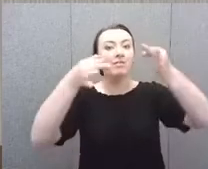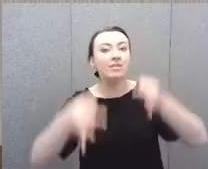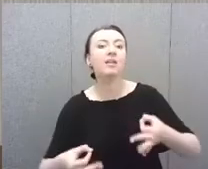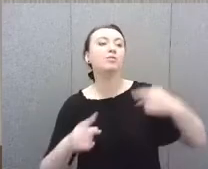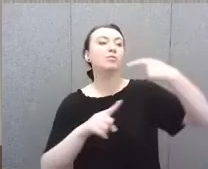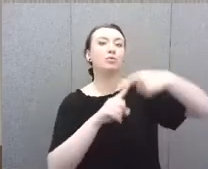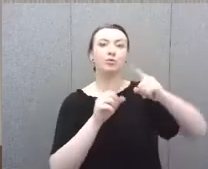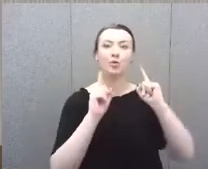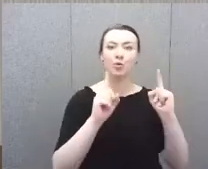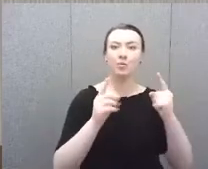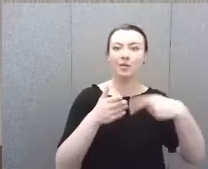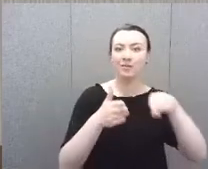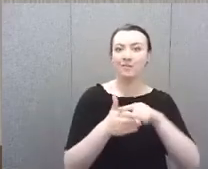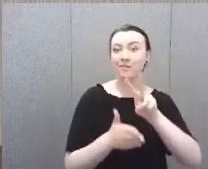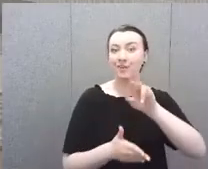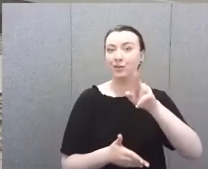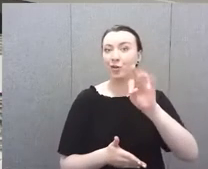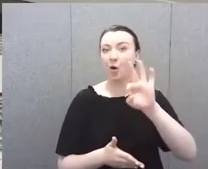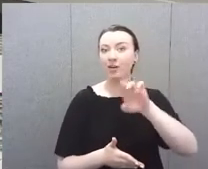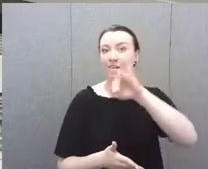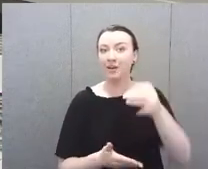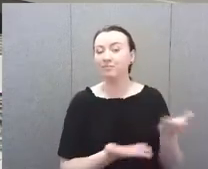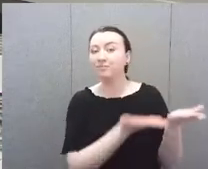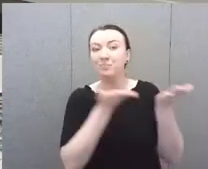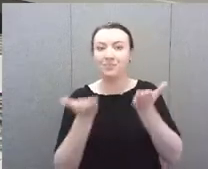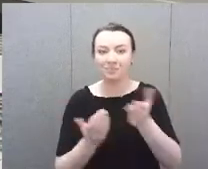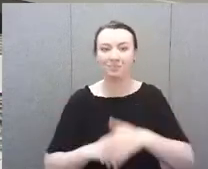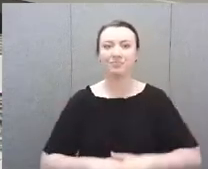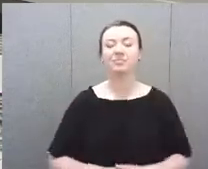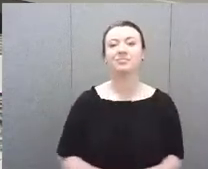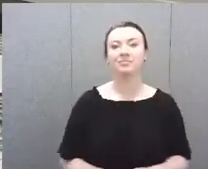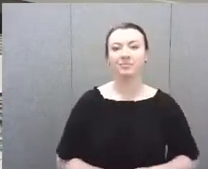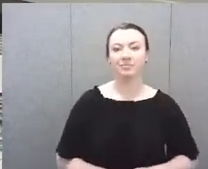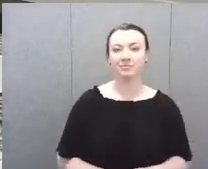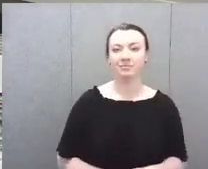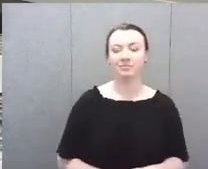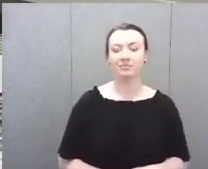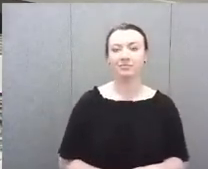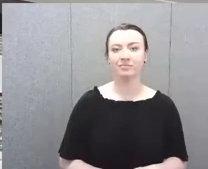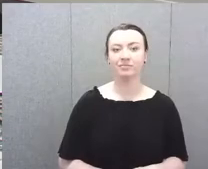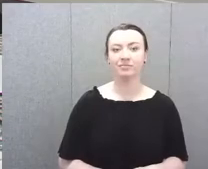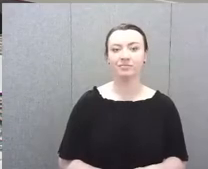и безопасности женщин. Виктория, слово вам.